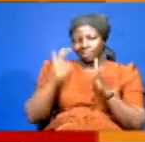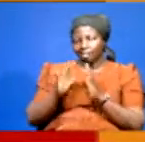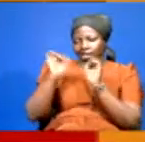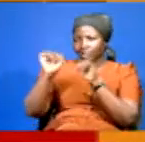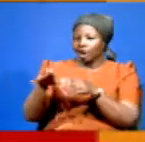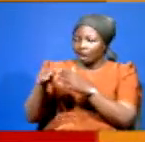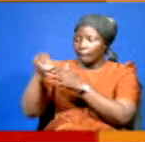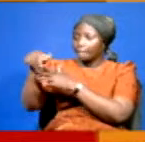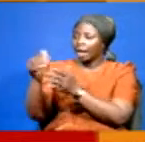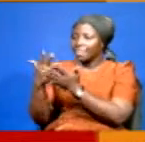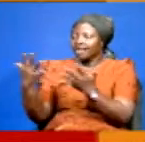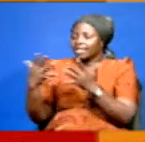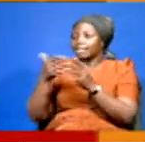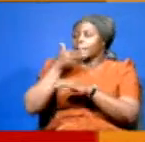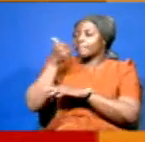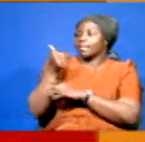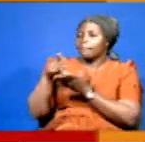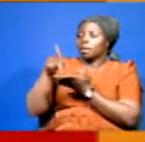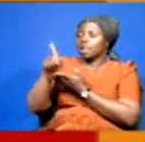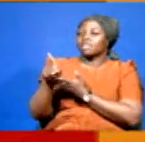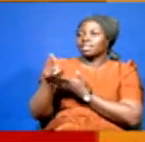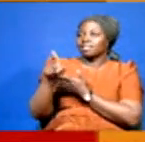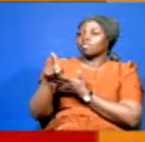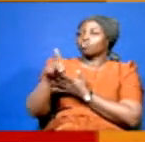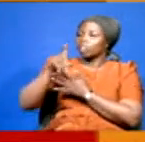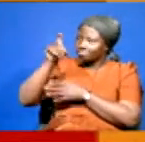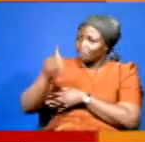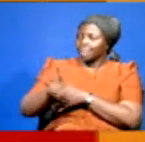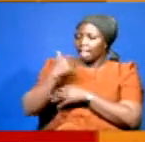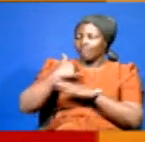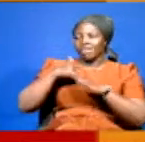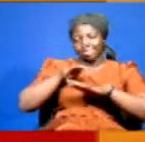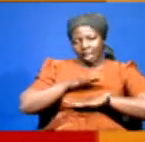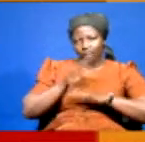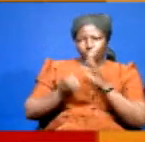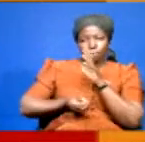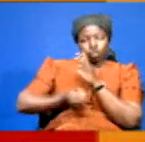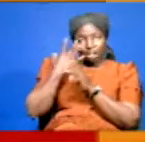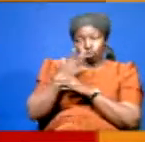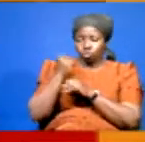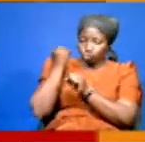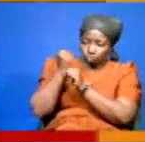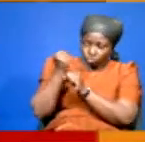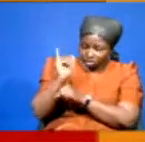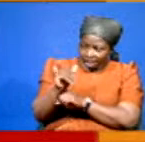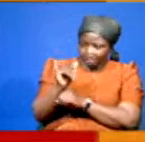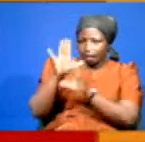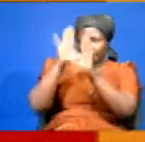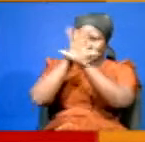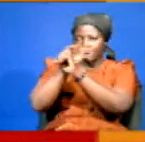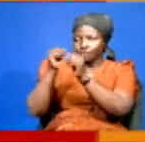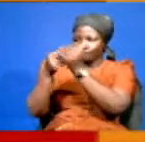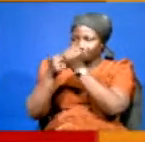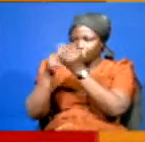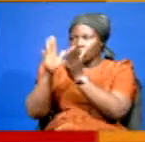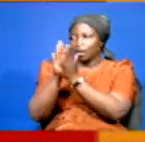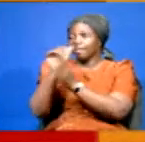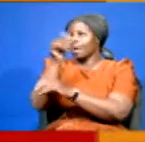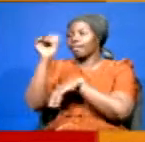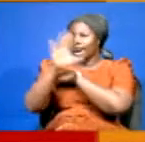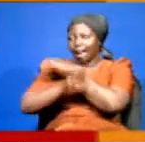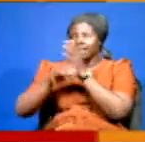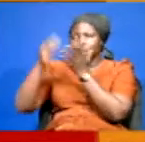tuwe na enough production. Na kuleta enough production, rais amepartner na nchi zingine kuleta mbolea ya bei ya